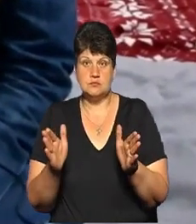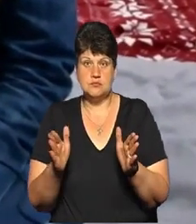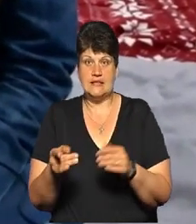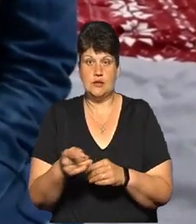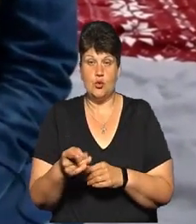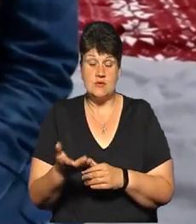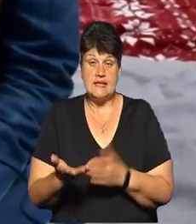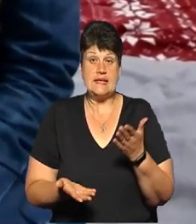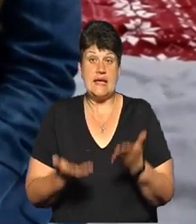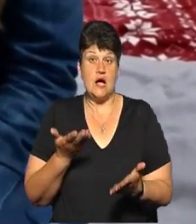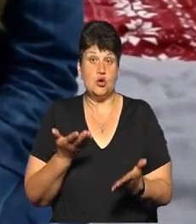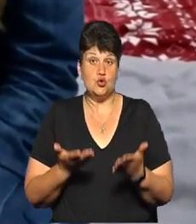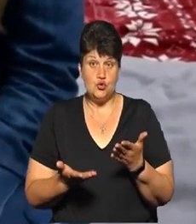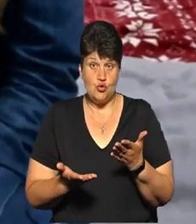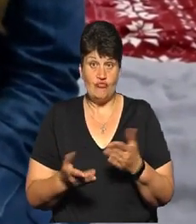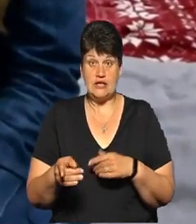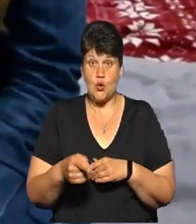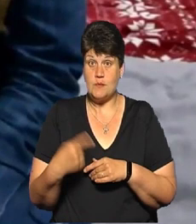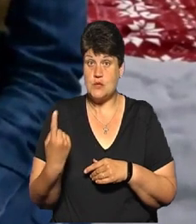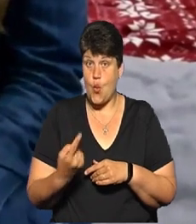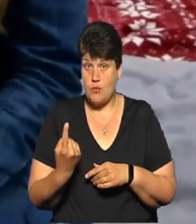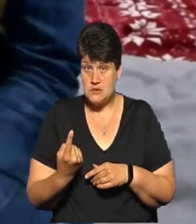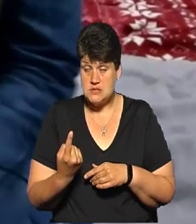Тернопільській. Якщо в Тернопільській області